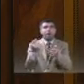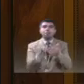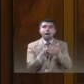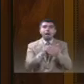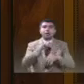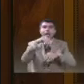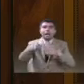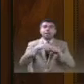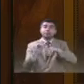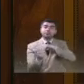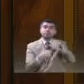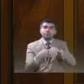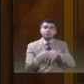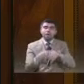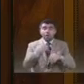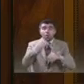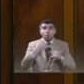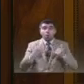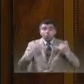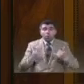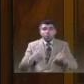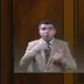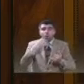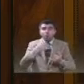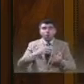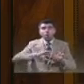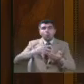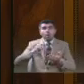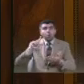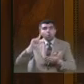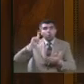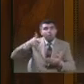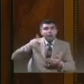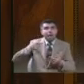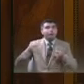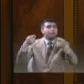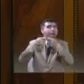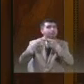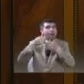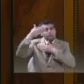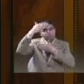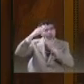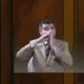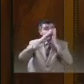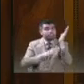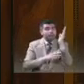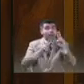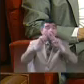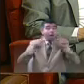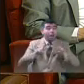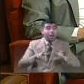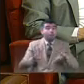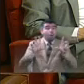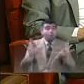تطلعاته. من أجل مغرب الغد لذا وجب علينا جميعا وبروح صادقة ومواطنة إيجاد الحلول.